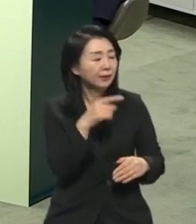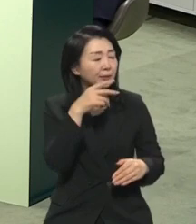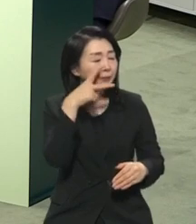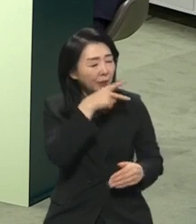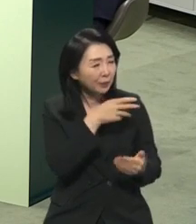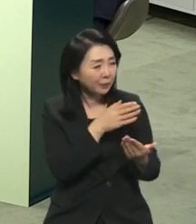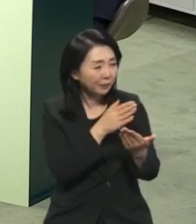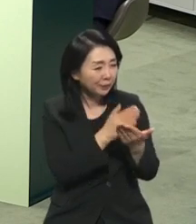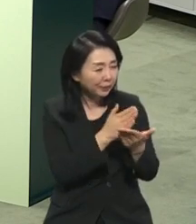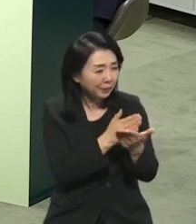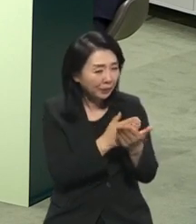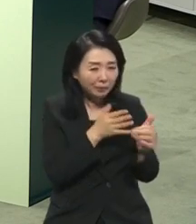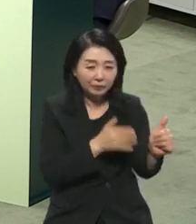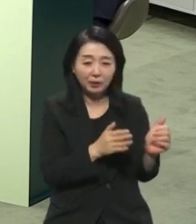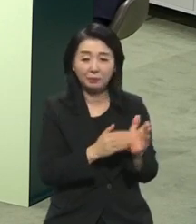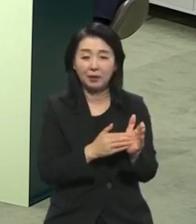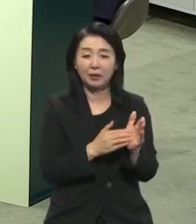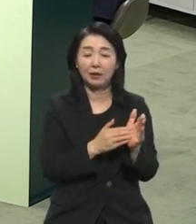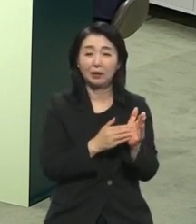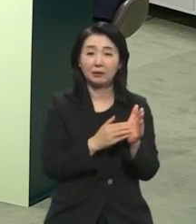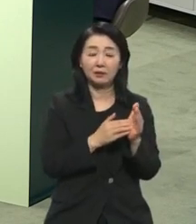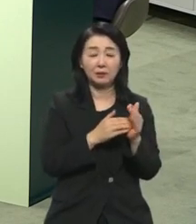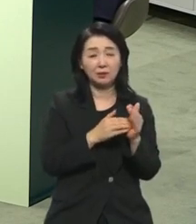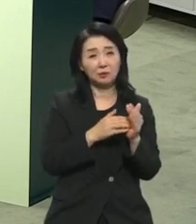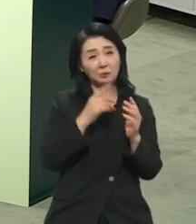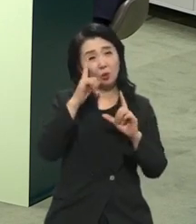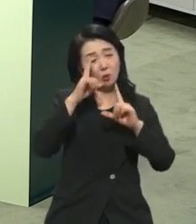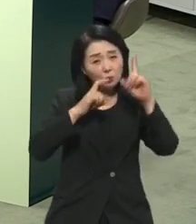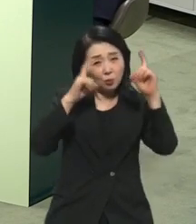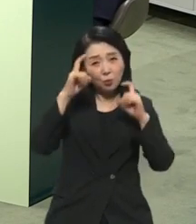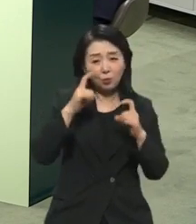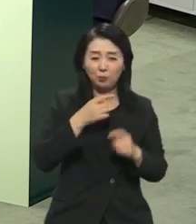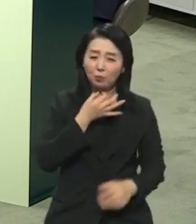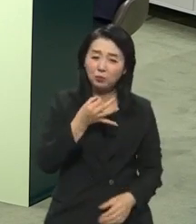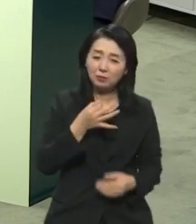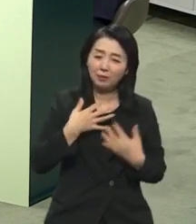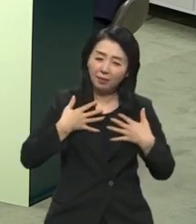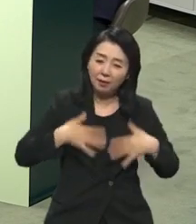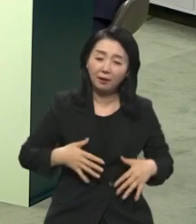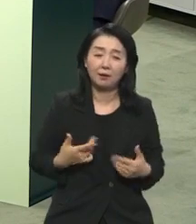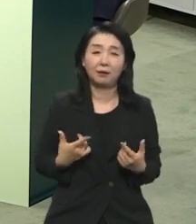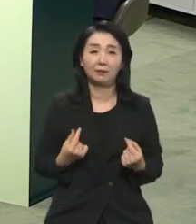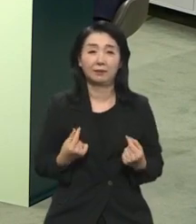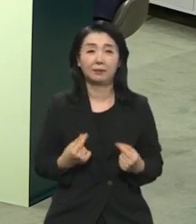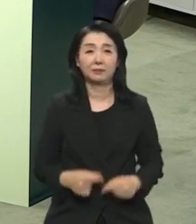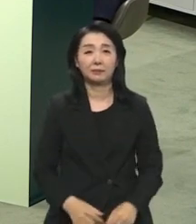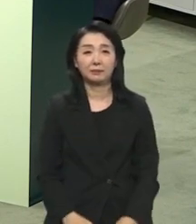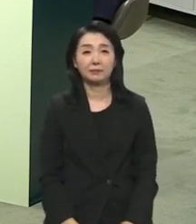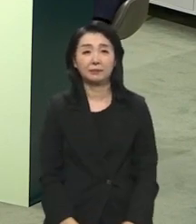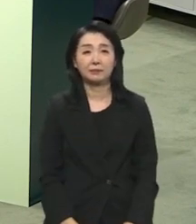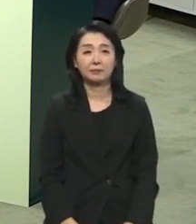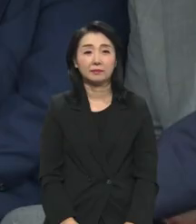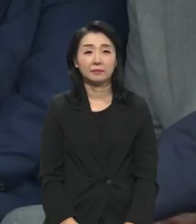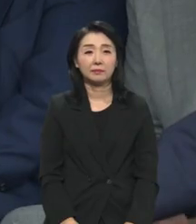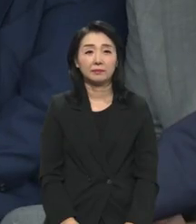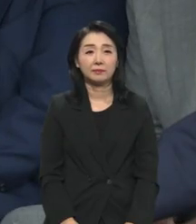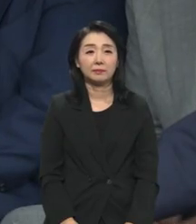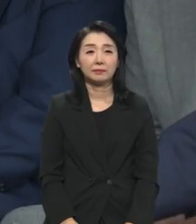있었는데 확실히 좀 표정이나 목소리 같은게 조금 기운이 없어 보이긴 했습니다 그 장면도 보시죠